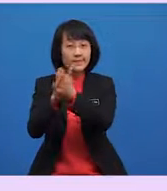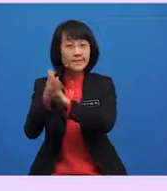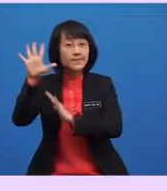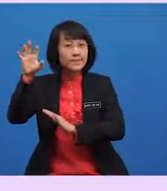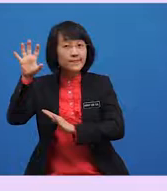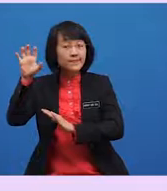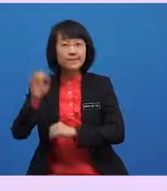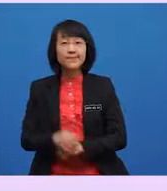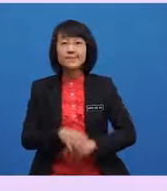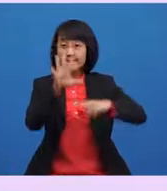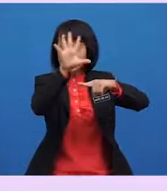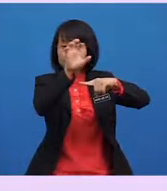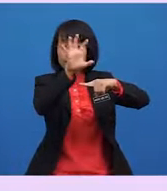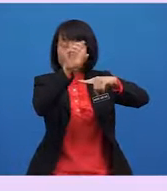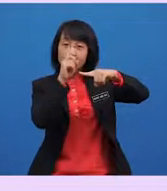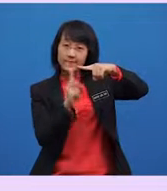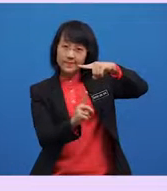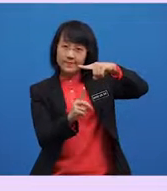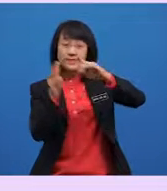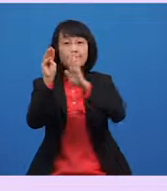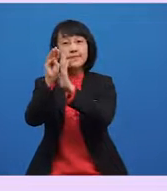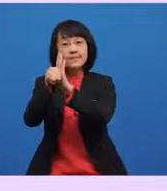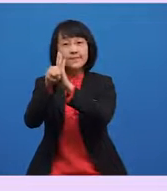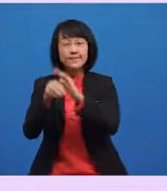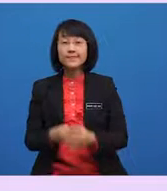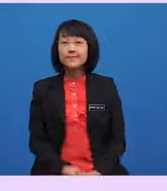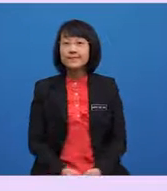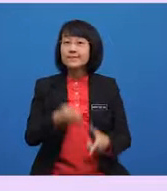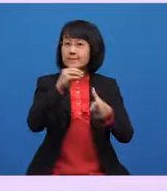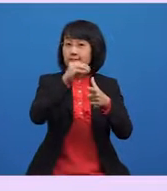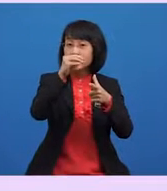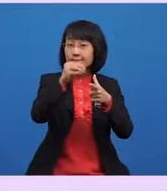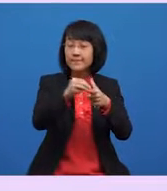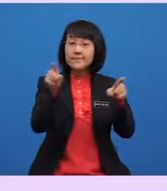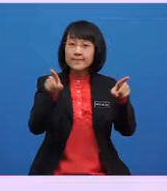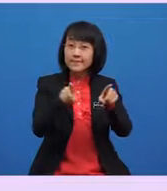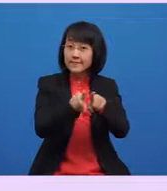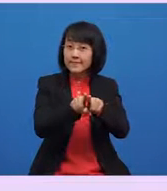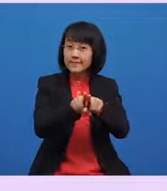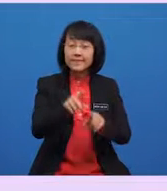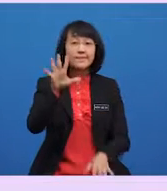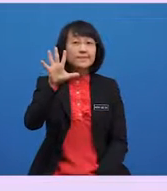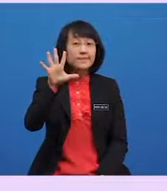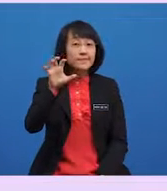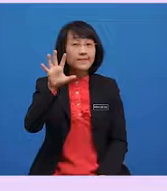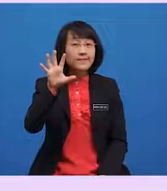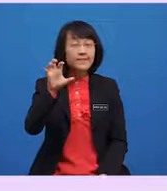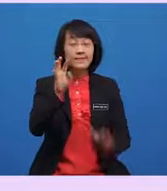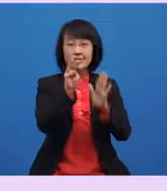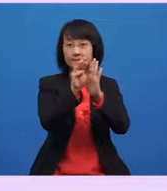50 per 1 minit. Atau sama dengan